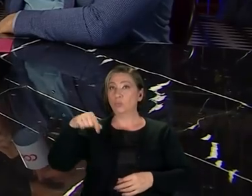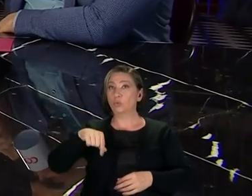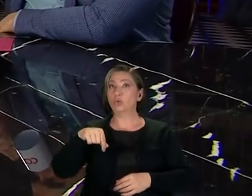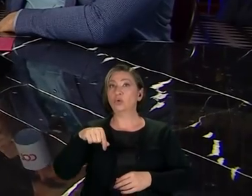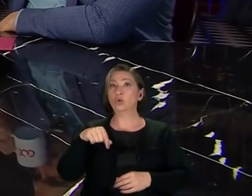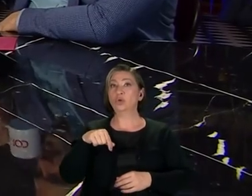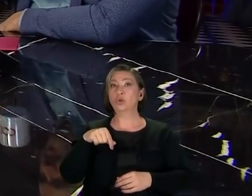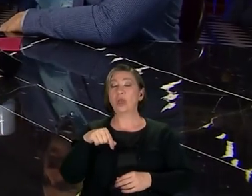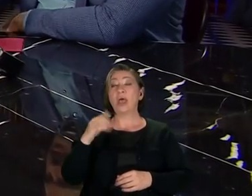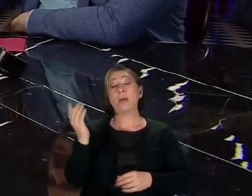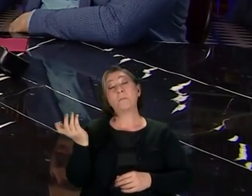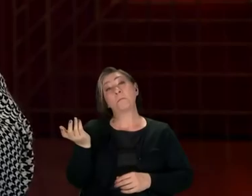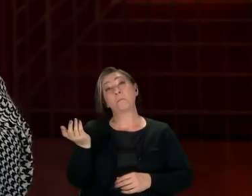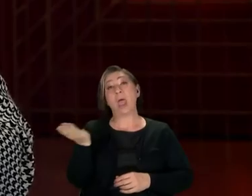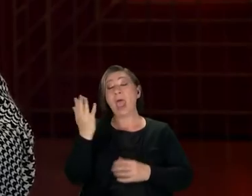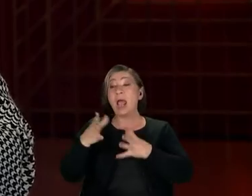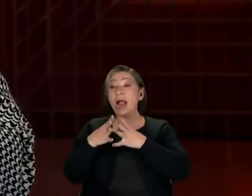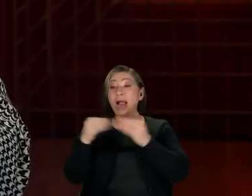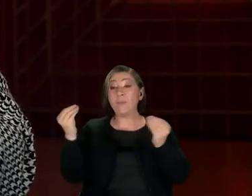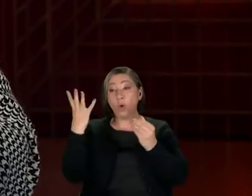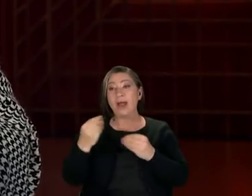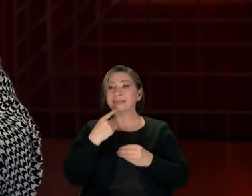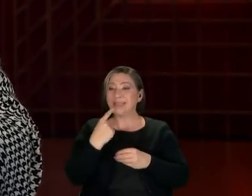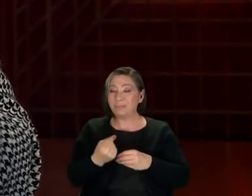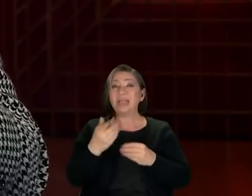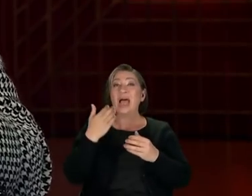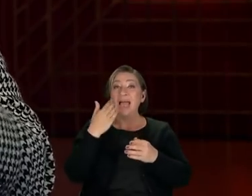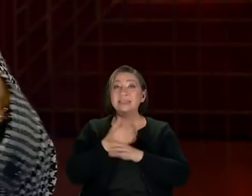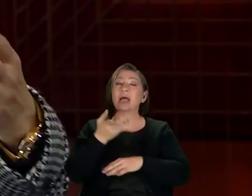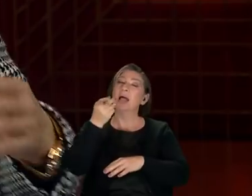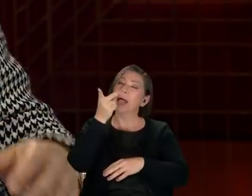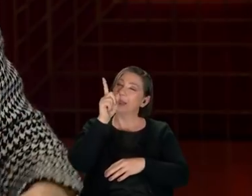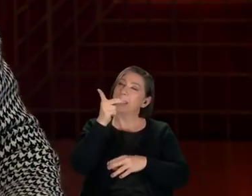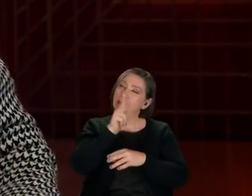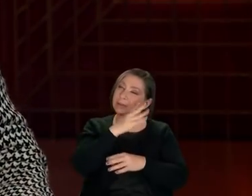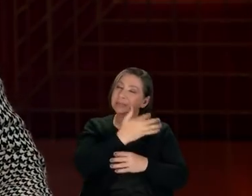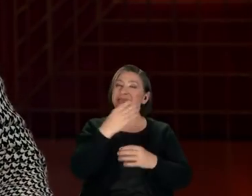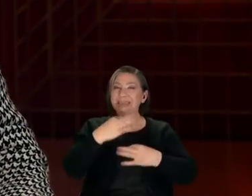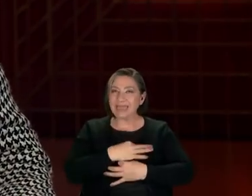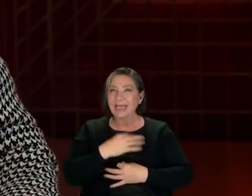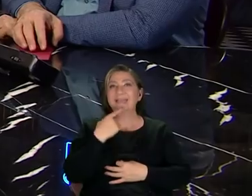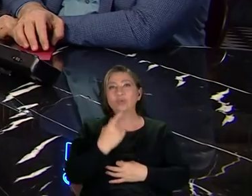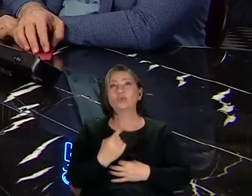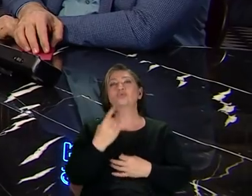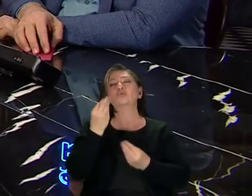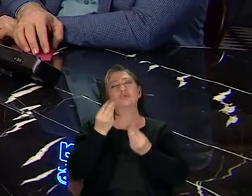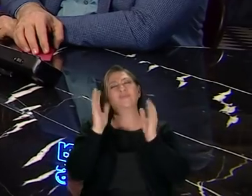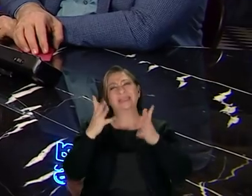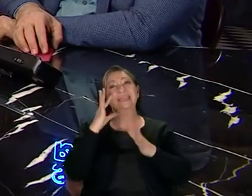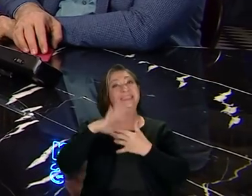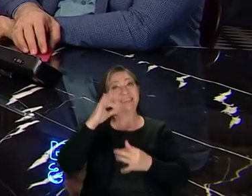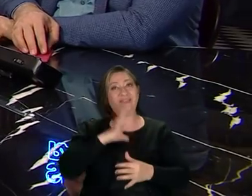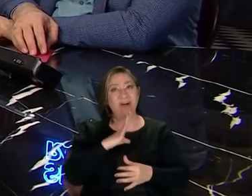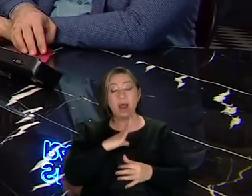hani eğer kayıp olarak verilmişse, hakikaten göçmüş gitmişse bugün saygıyla andığımız çok kişi var.